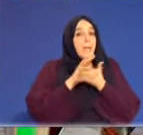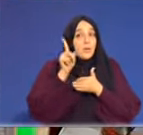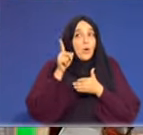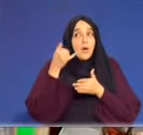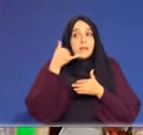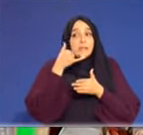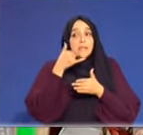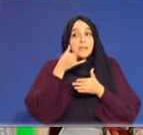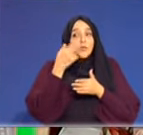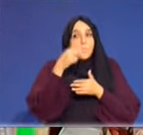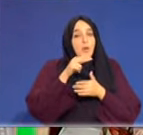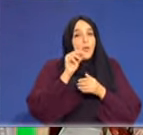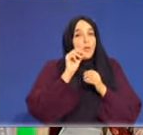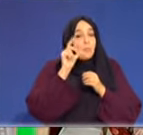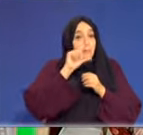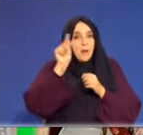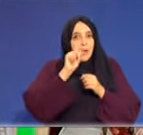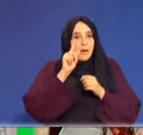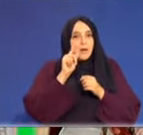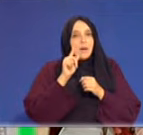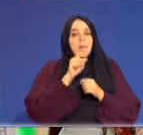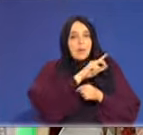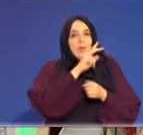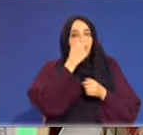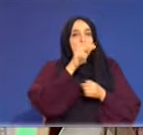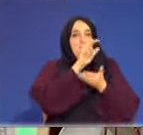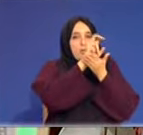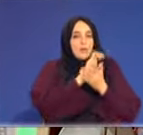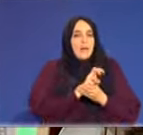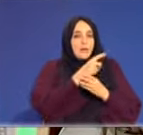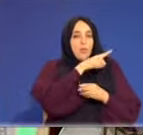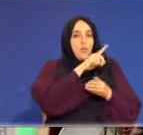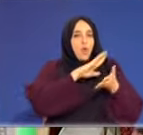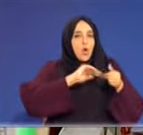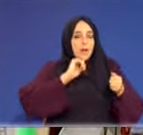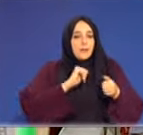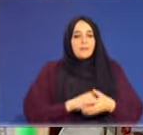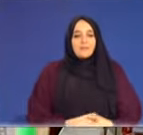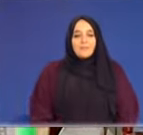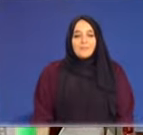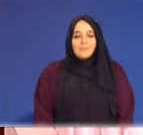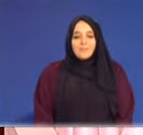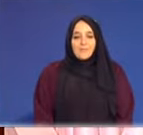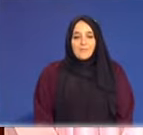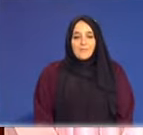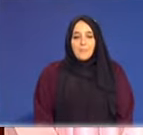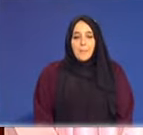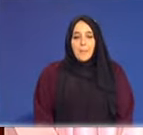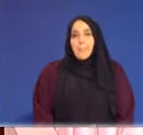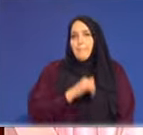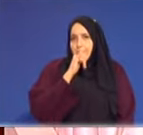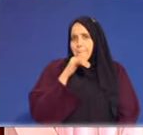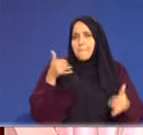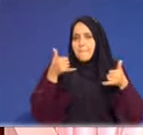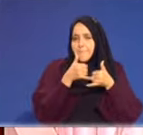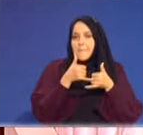خالد، برك خلي رقم البث. تليفونك، خلي رقم تليفونك للزملاء في العارضة التقنية، وراح نتواصل